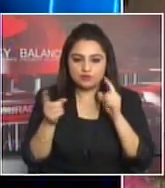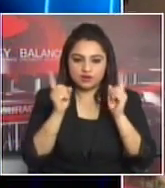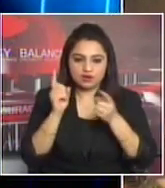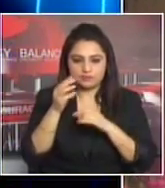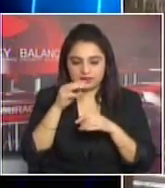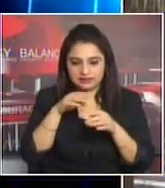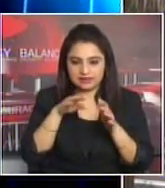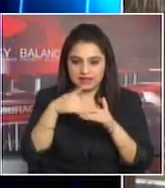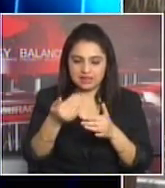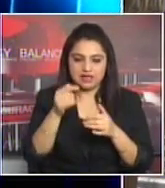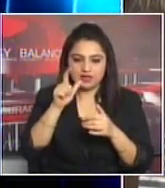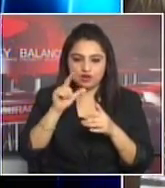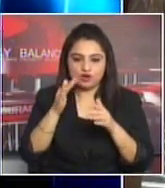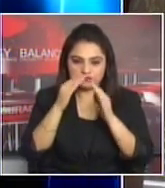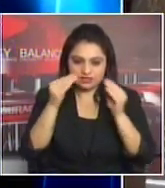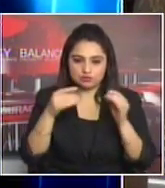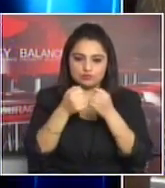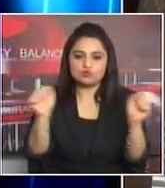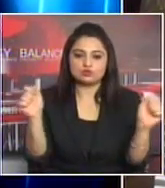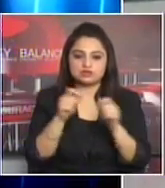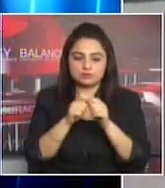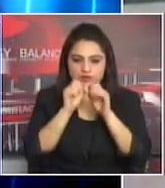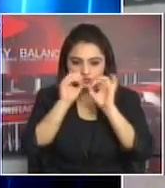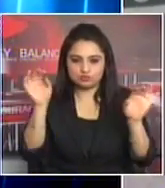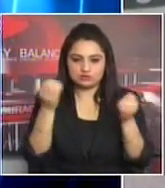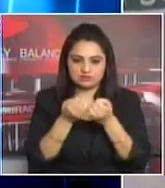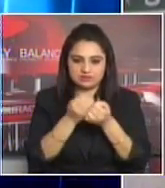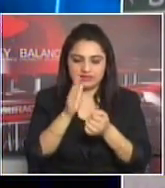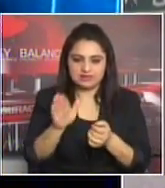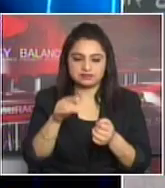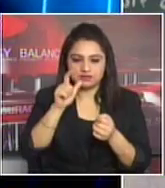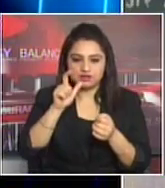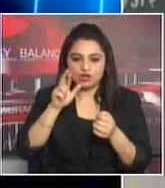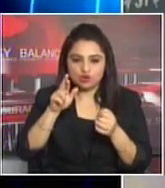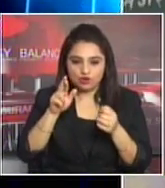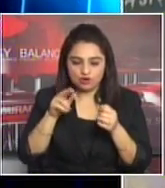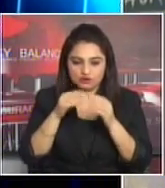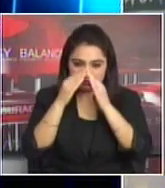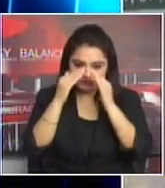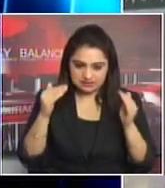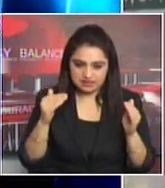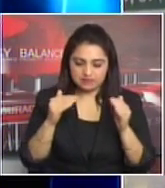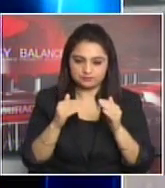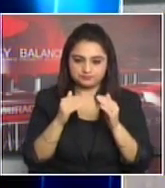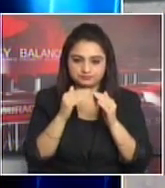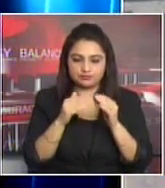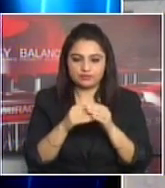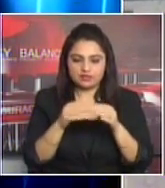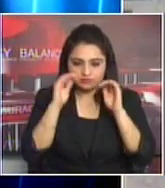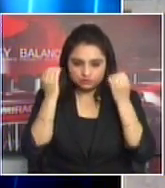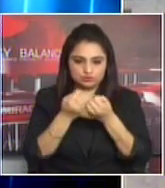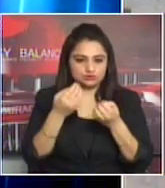उपमहानगरपालिकालाई खरको छानो मुक्त बनाउने उनले घोषणा गरे। खरको छानो हरेक किसिमले असुरक्षित हुँदो रहेछ।